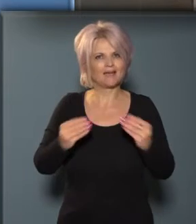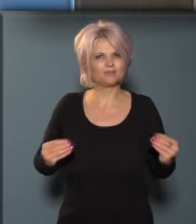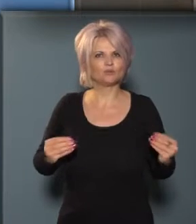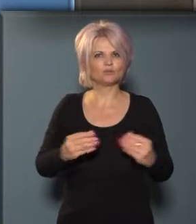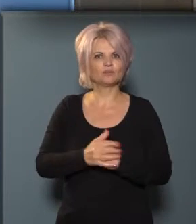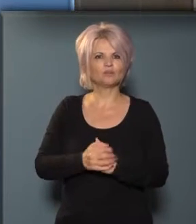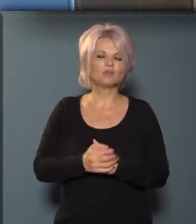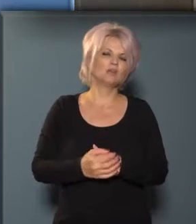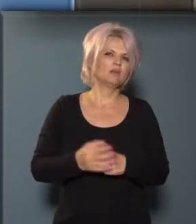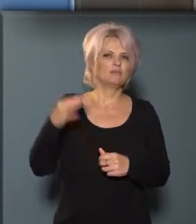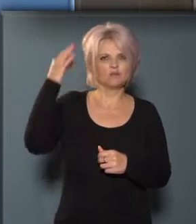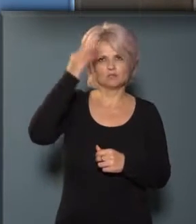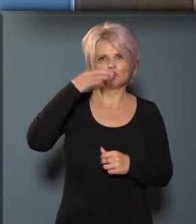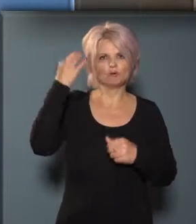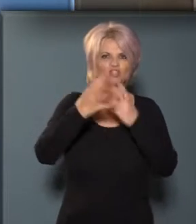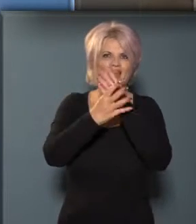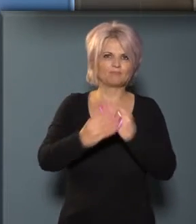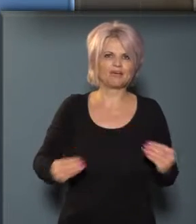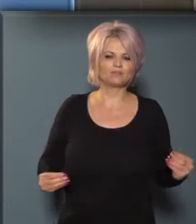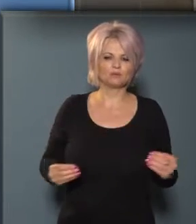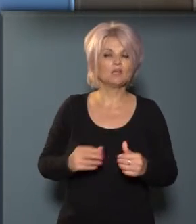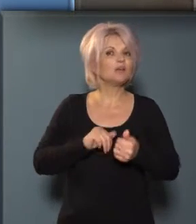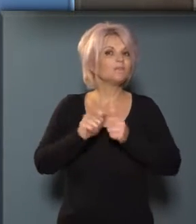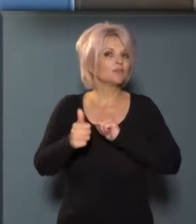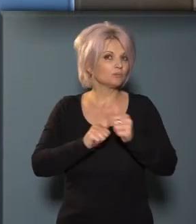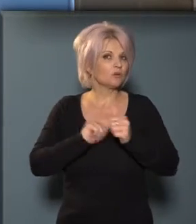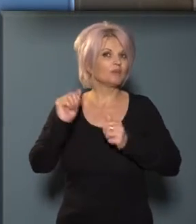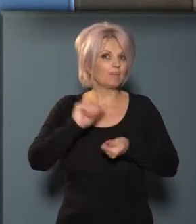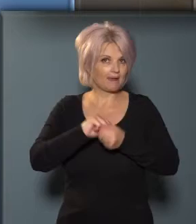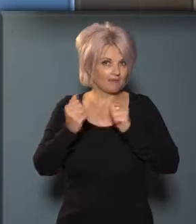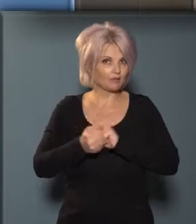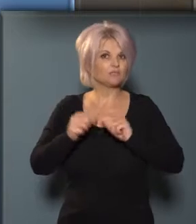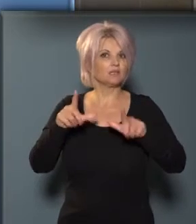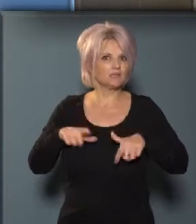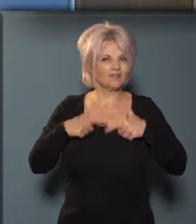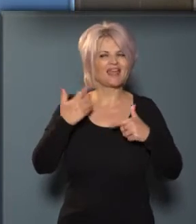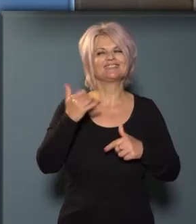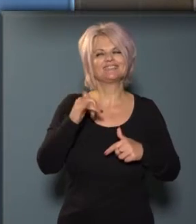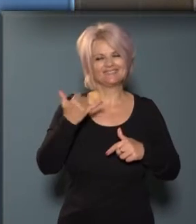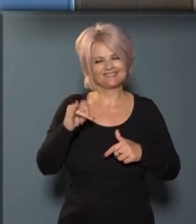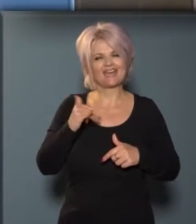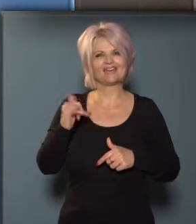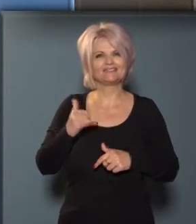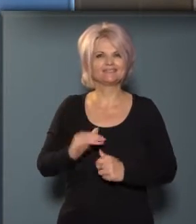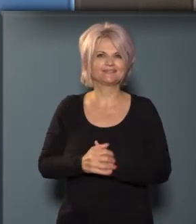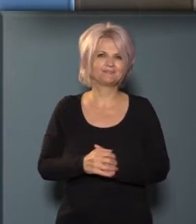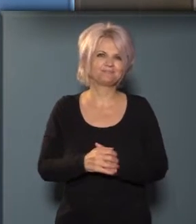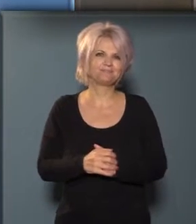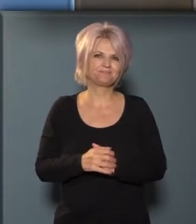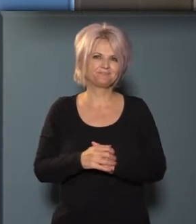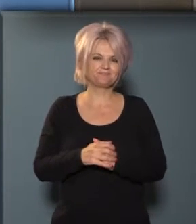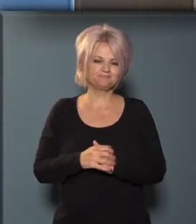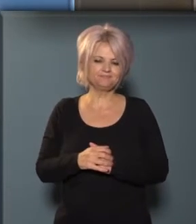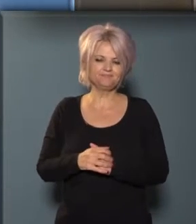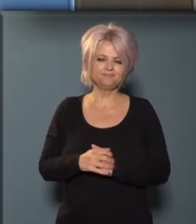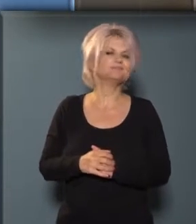ami bánat benne van. Mondhatjuk azt, hogy a sportolás meg is változtatja az életed? Igen, egyértelműen.